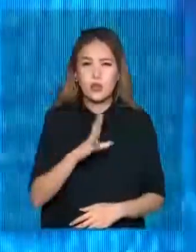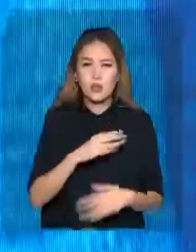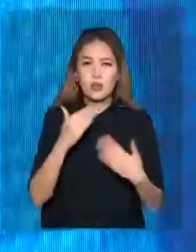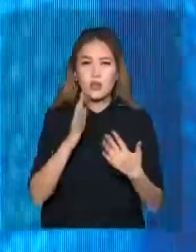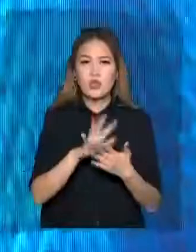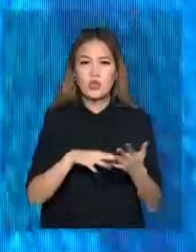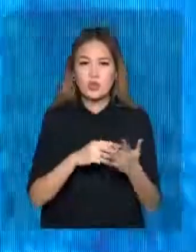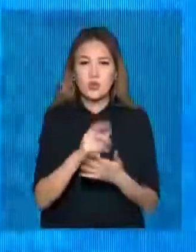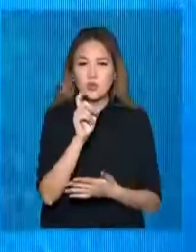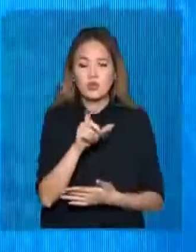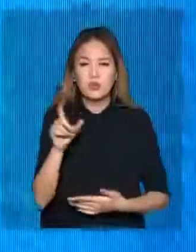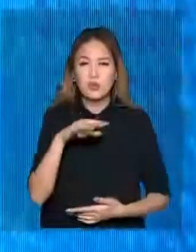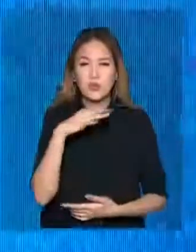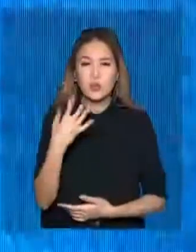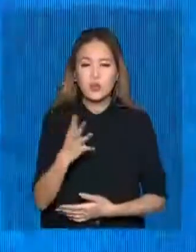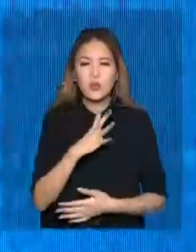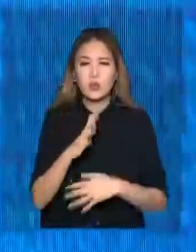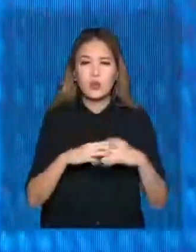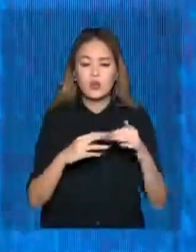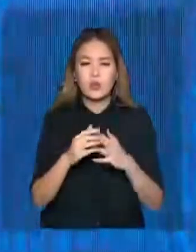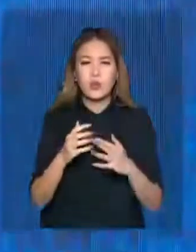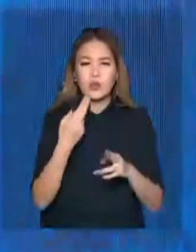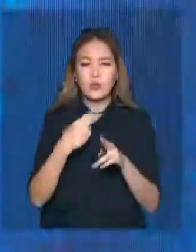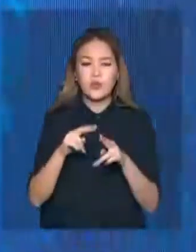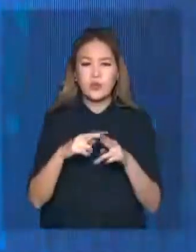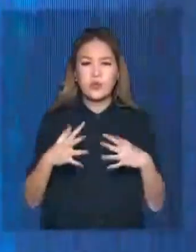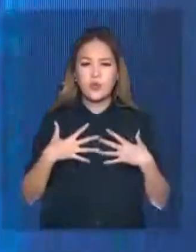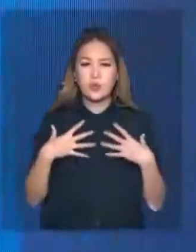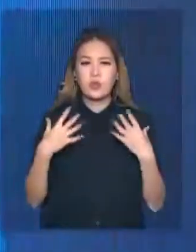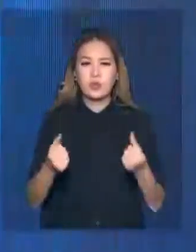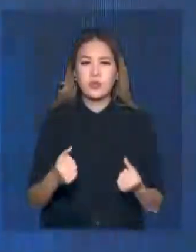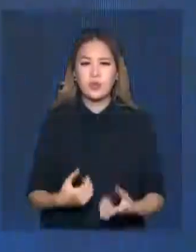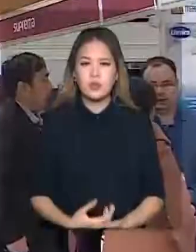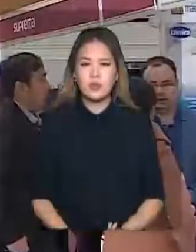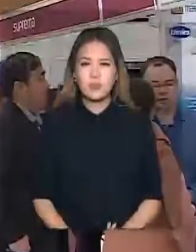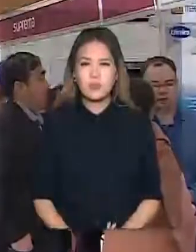сих пор многие используют ручной метод, который вредит здоровью.